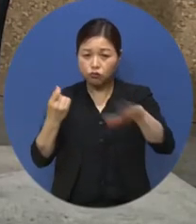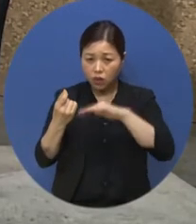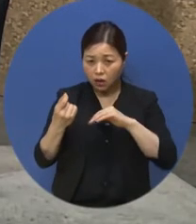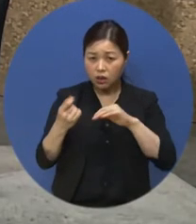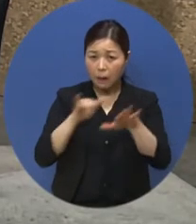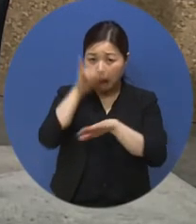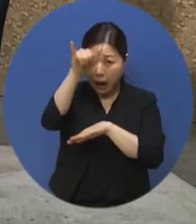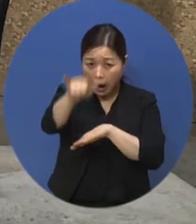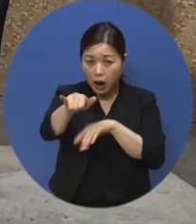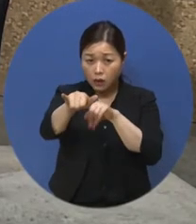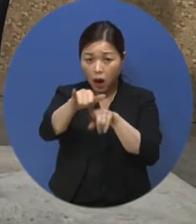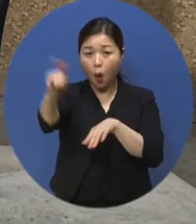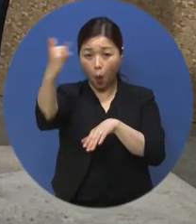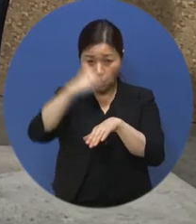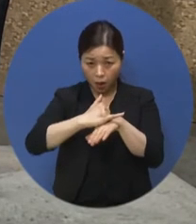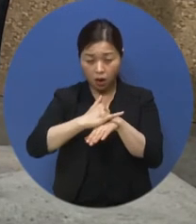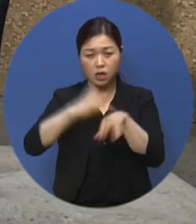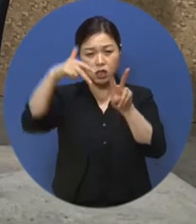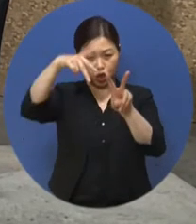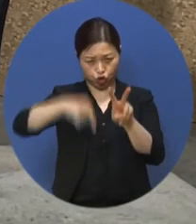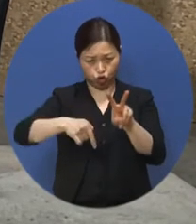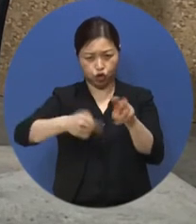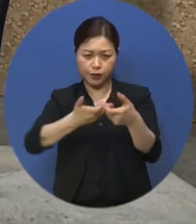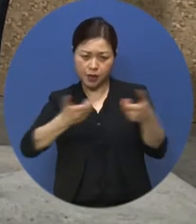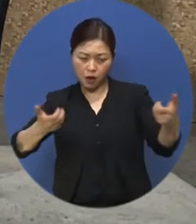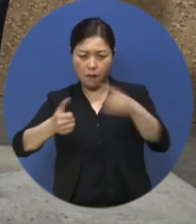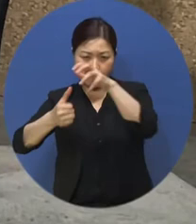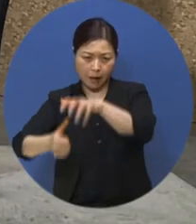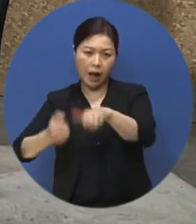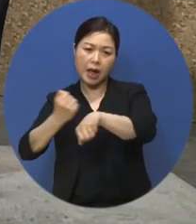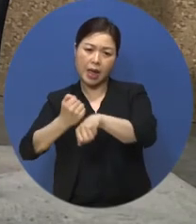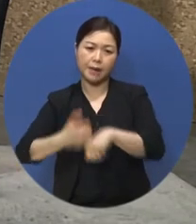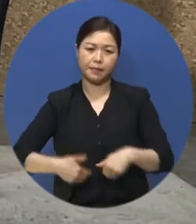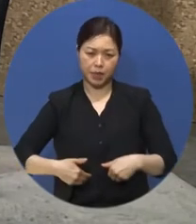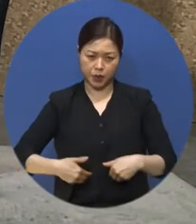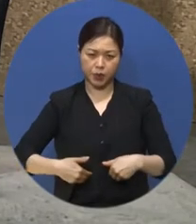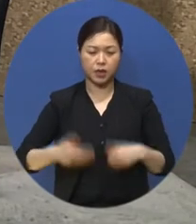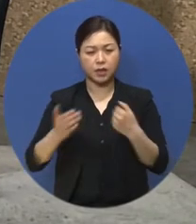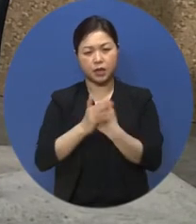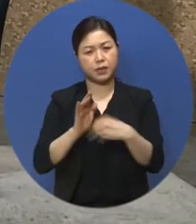네. 갔다 오면 2주 격리해야 네, 되잖아요. 자가격리를 해야 되죠. 거의 못 가고